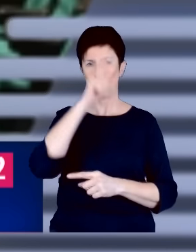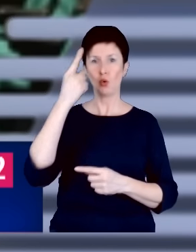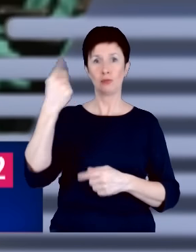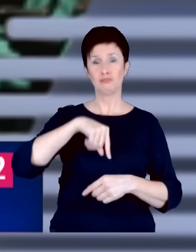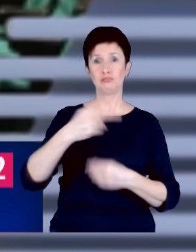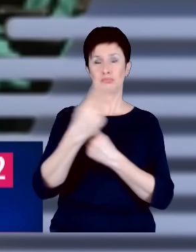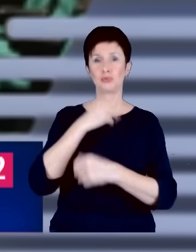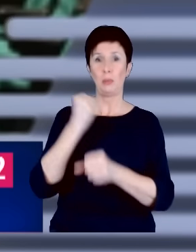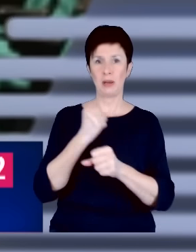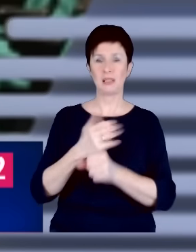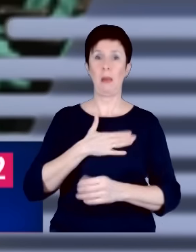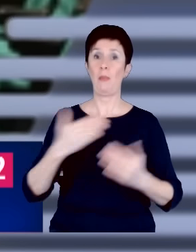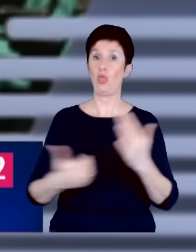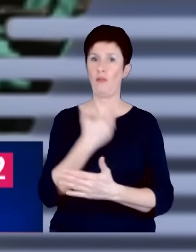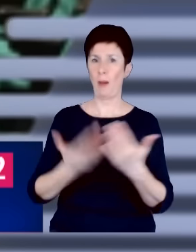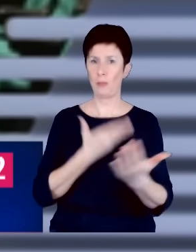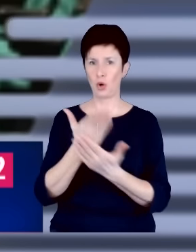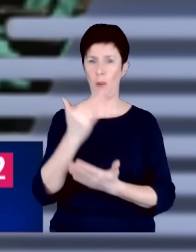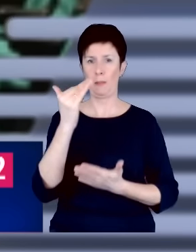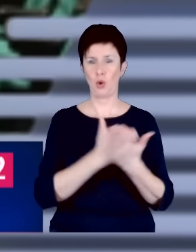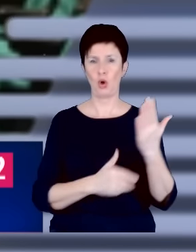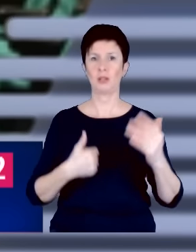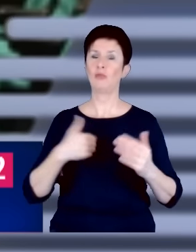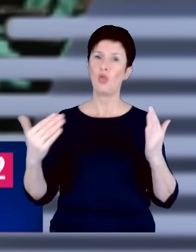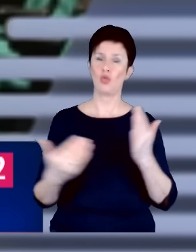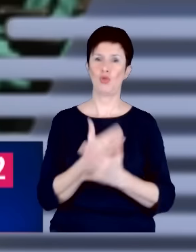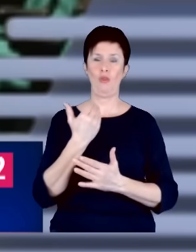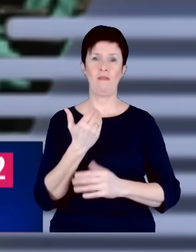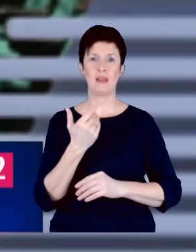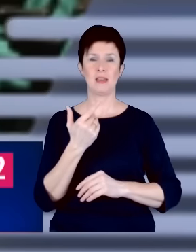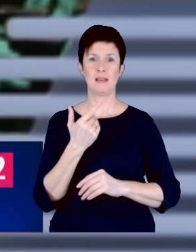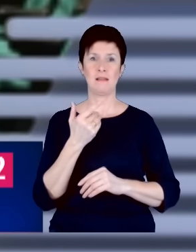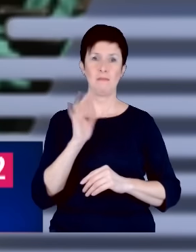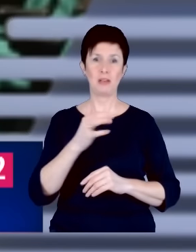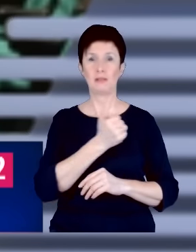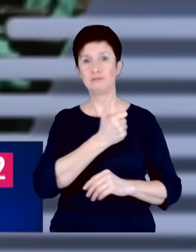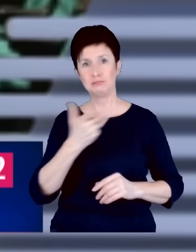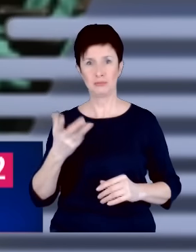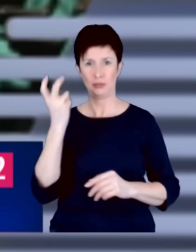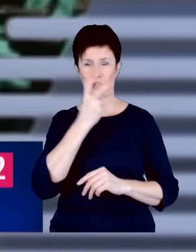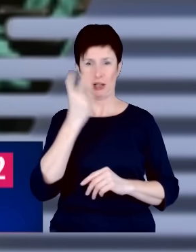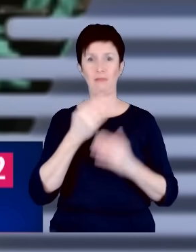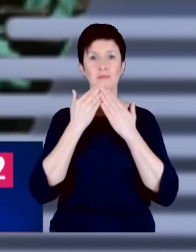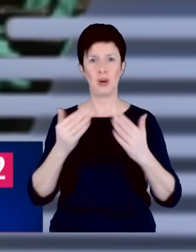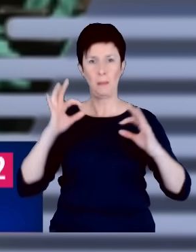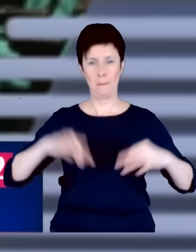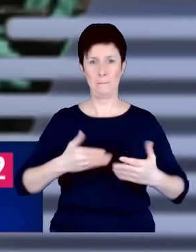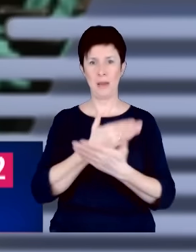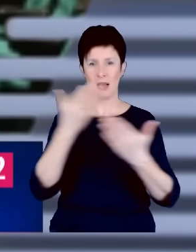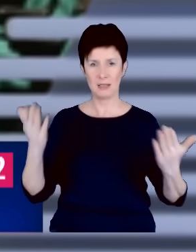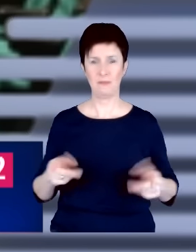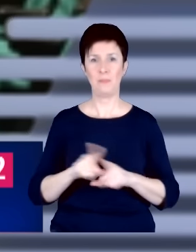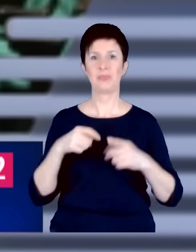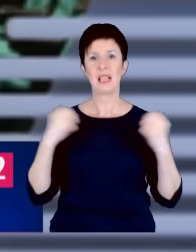nowe propozycje programowe, startujemy z nową ramówką, wiele ciekawych pozycji. To dzięki Państwu, między innymi, i zachęcamy do tego